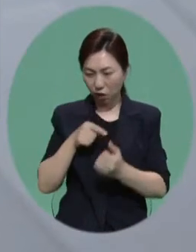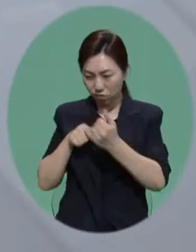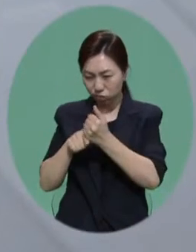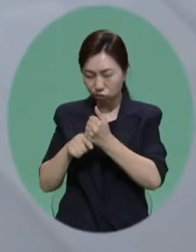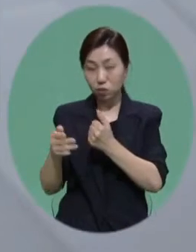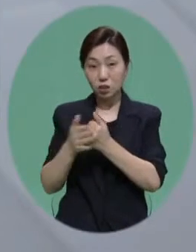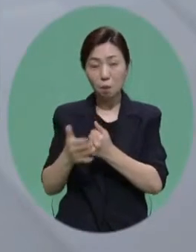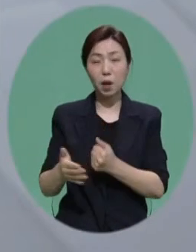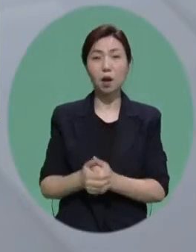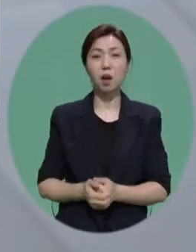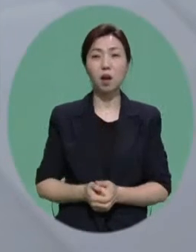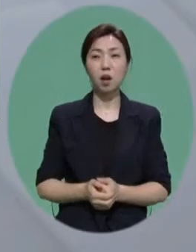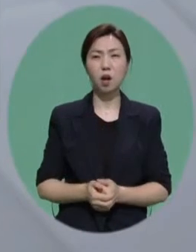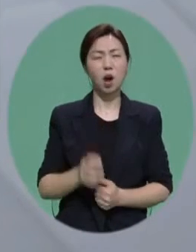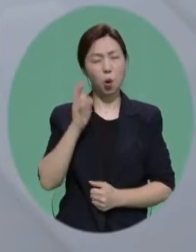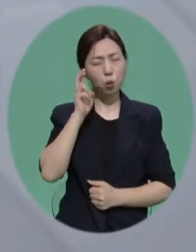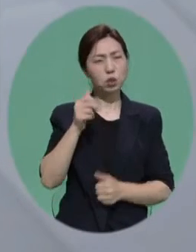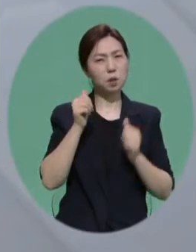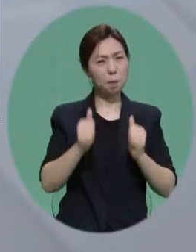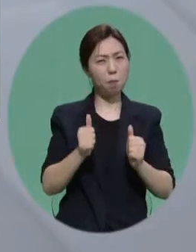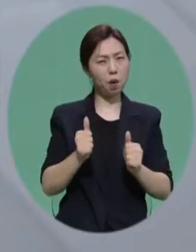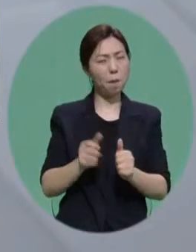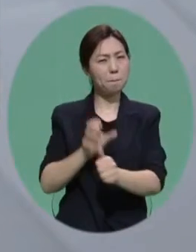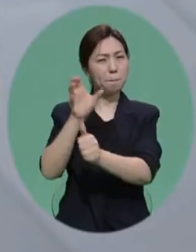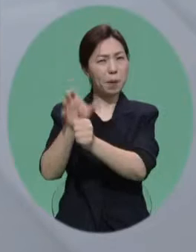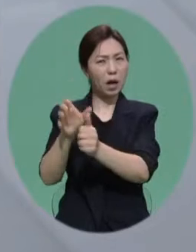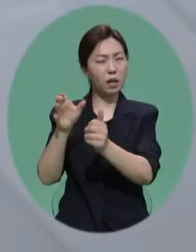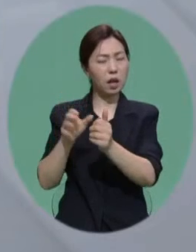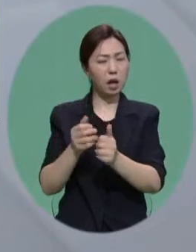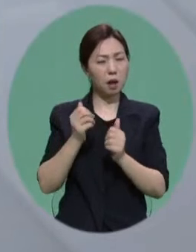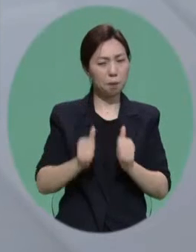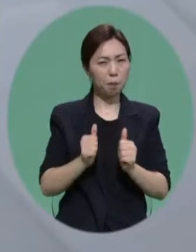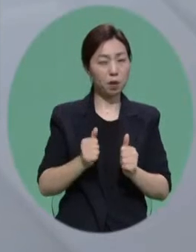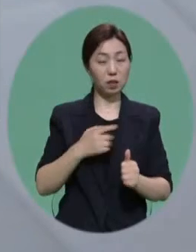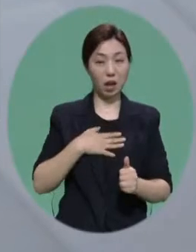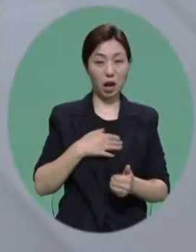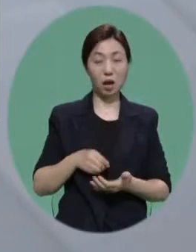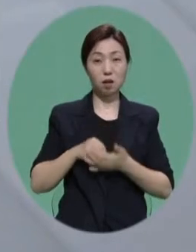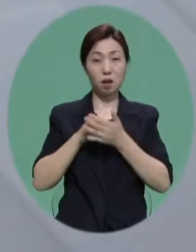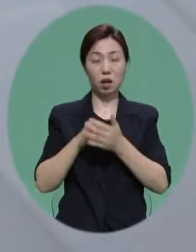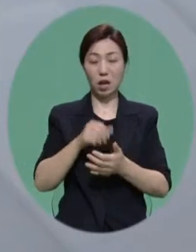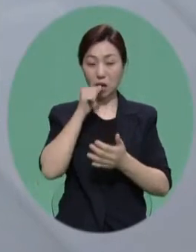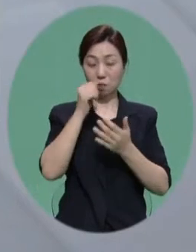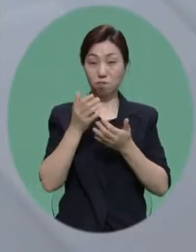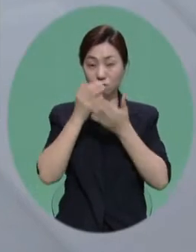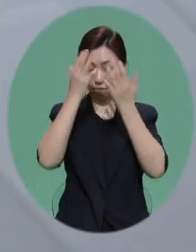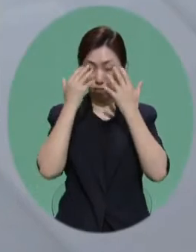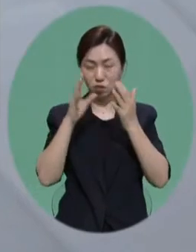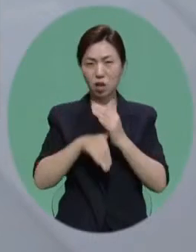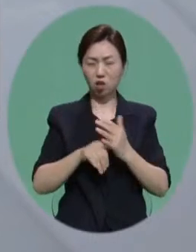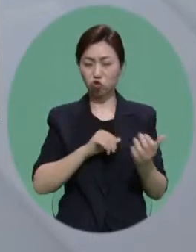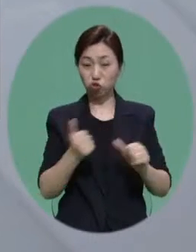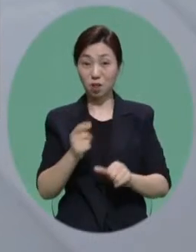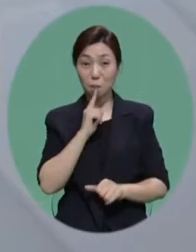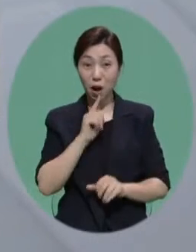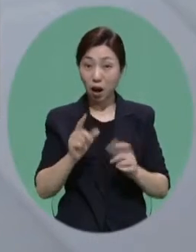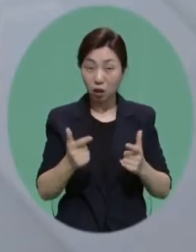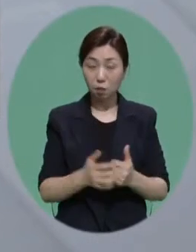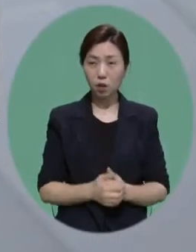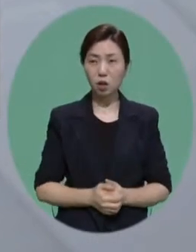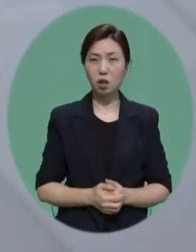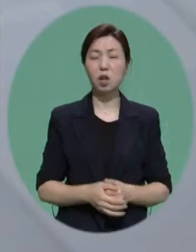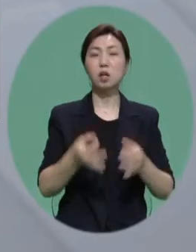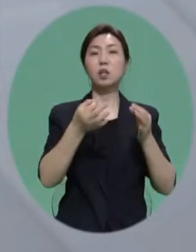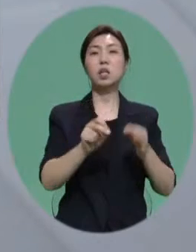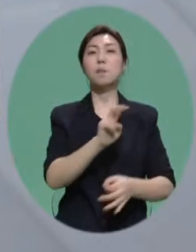혹시나 어번 에 가게 되면 죽는다 그런 얘기를 하고 이미 얼른 애가 나오지 않았습니까 그러면 갱맘 대한의 오해라도 따로 지어 이상 좋아